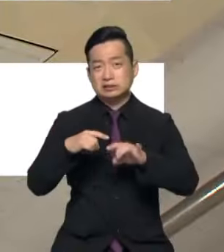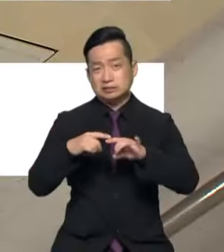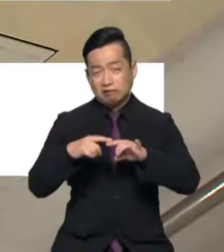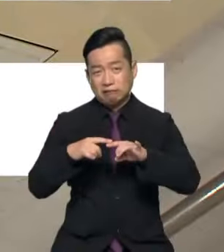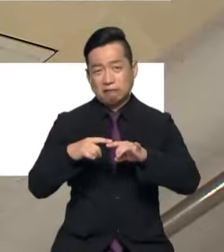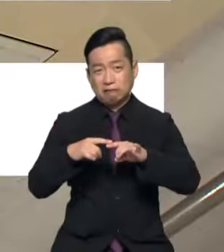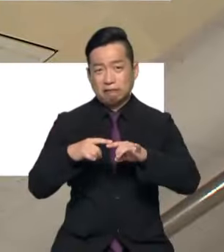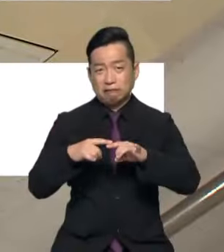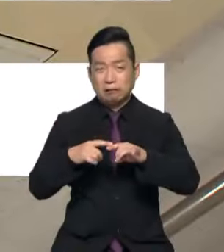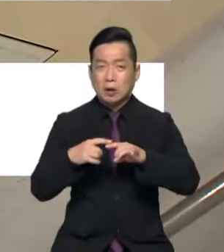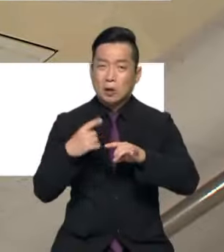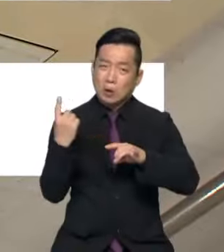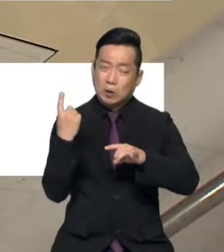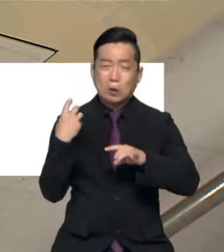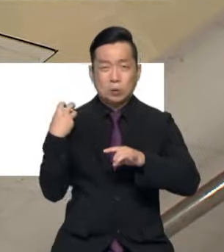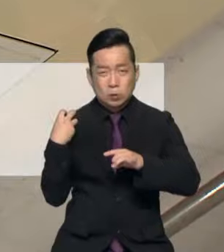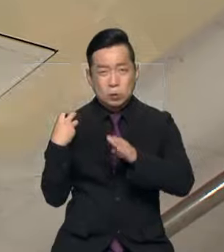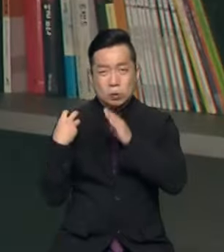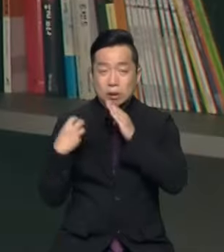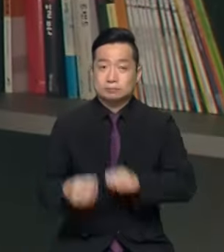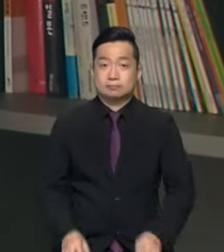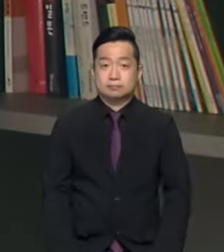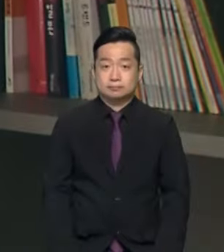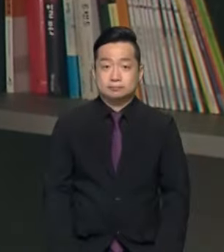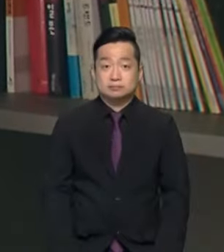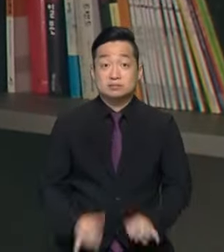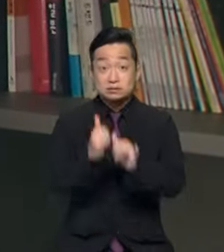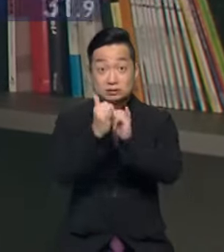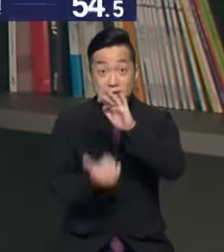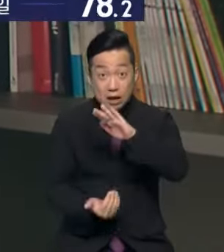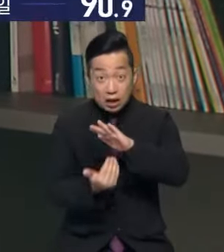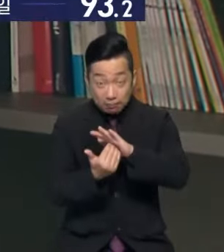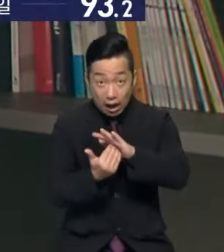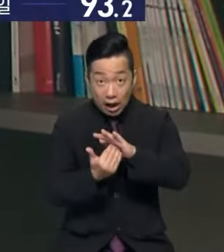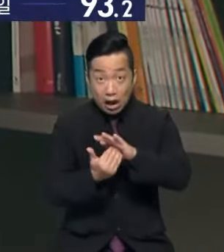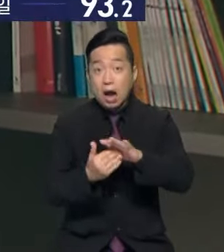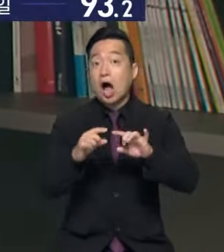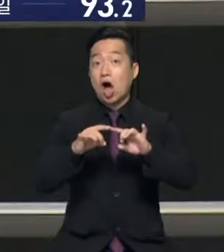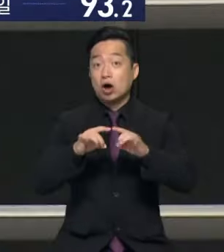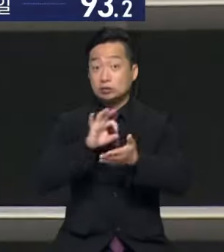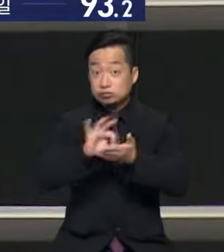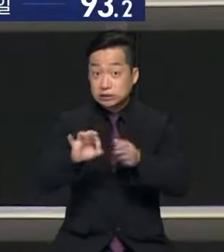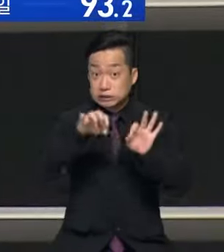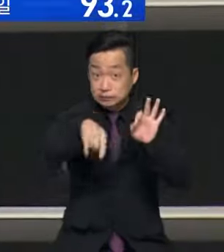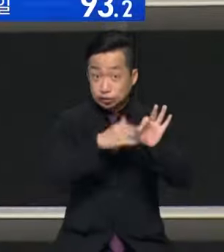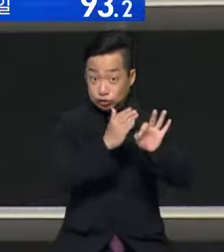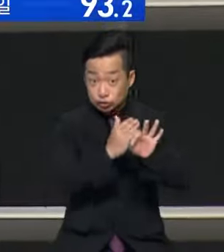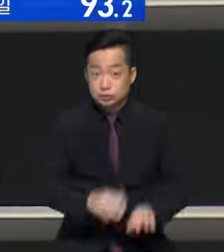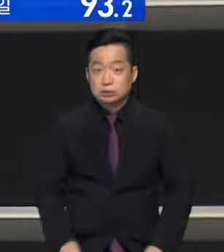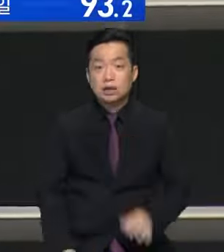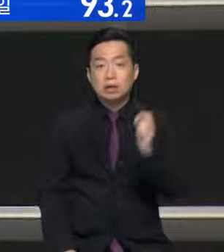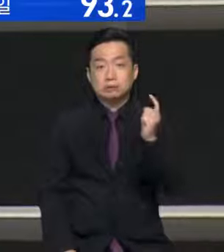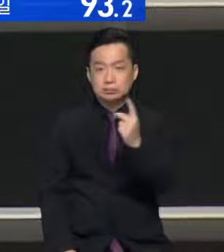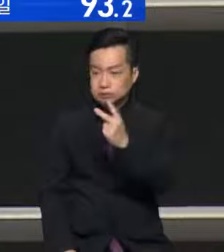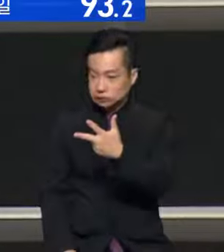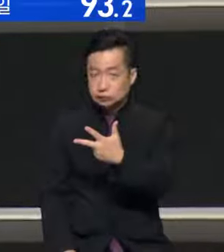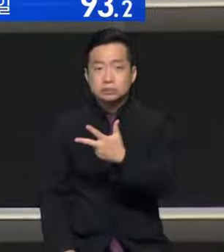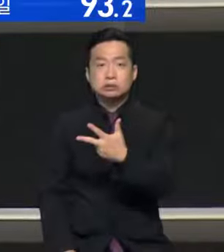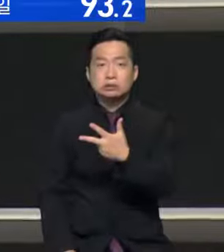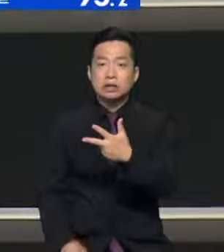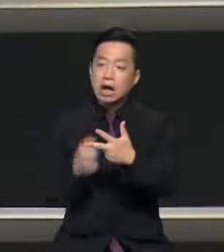쓰는 사람은 부담스럽고. 역대 최대 전력 수요 상위 10위 중에 7차례가 지난달